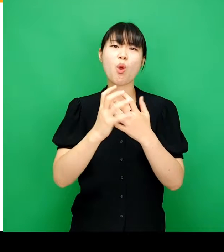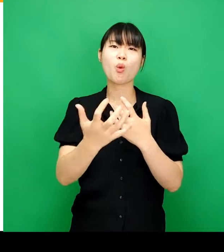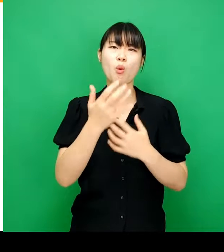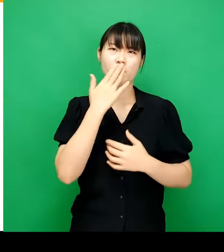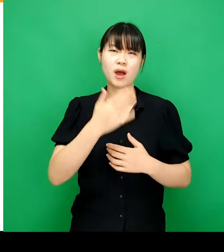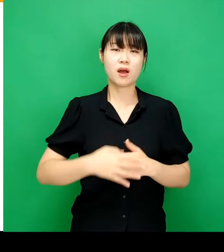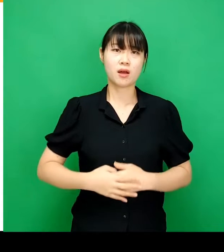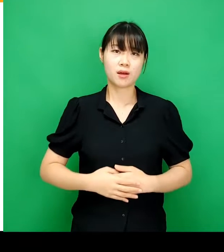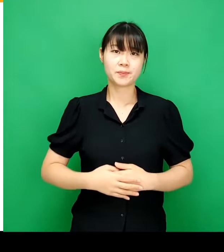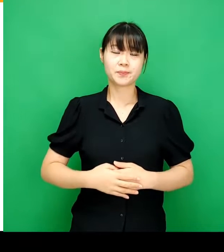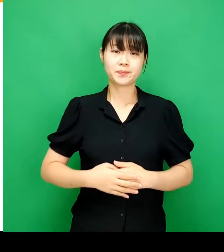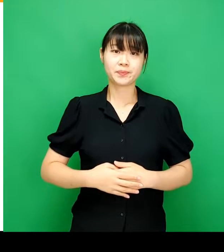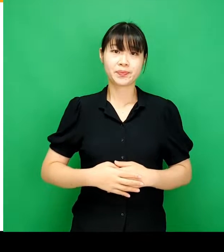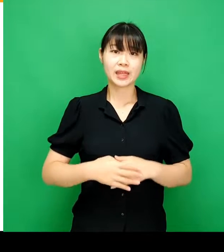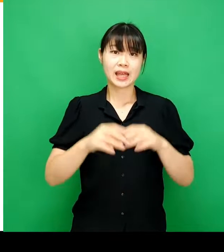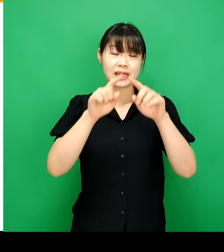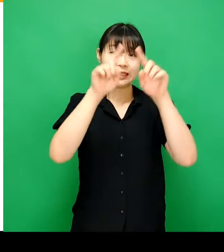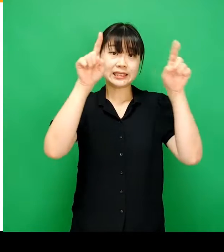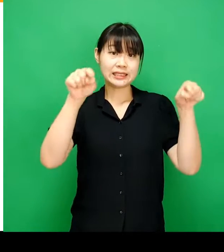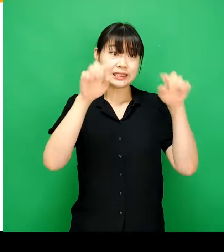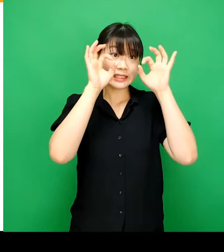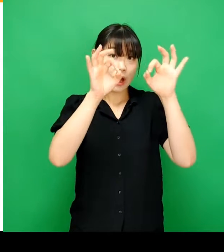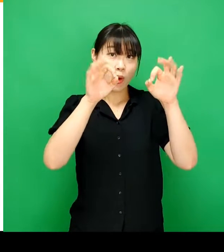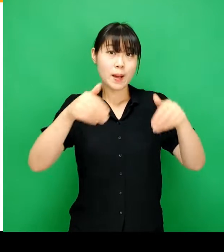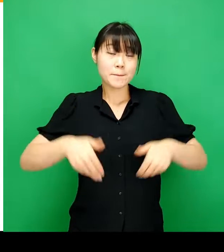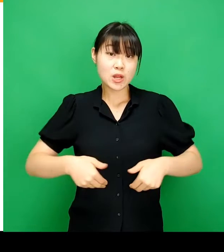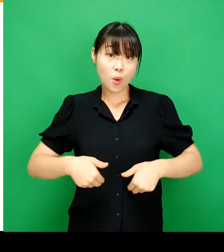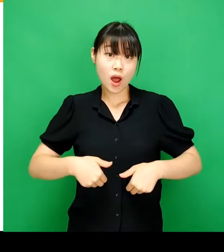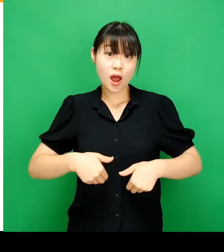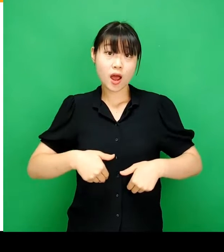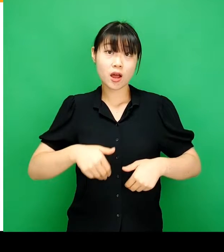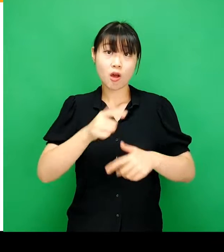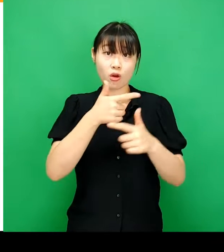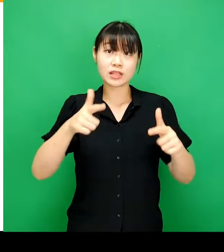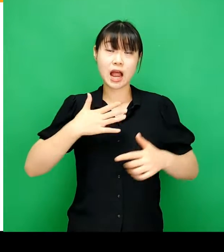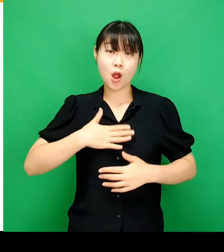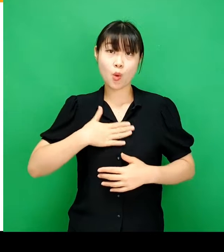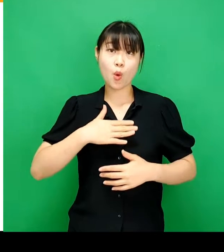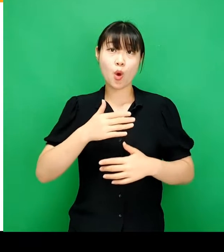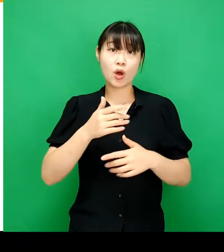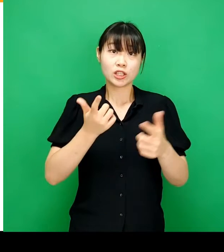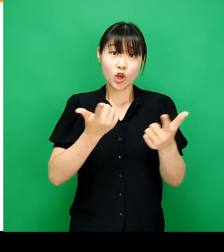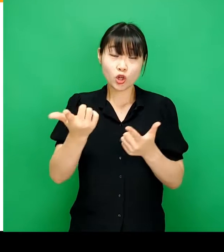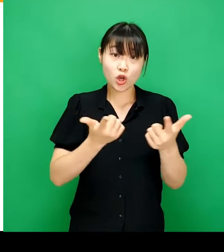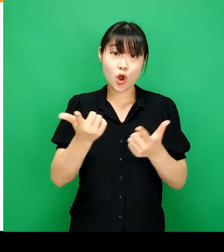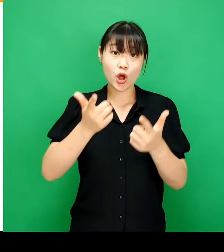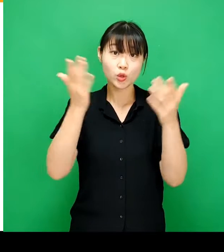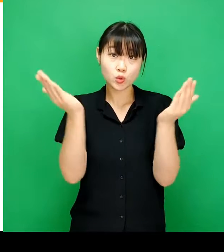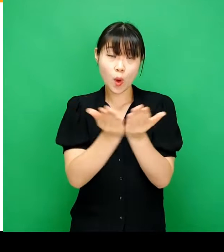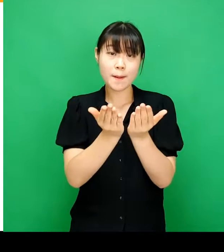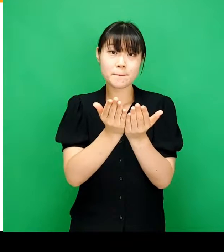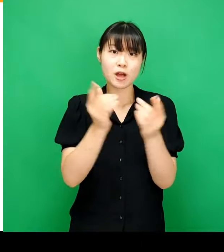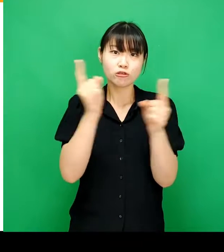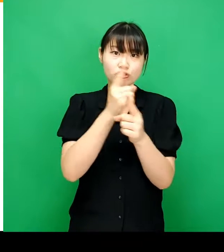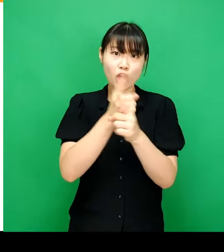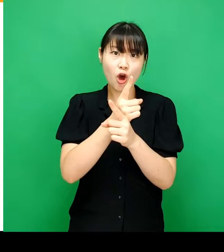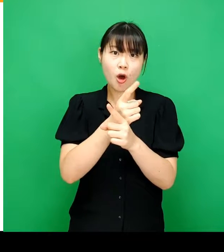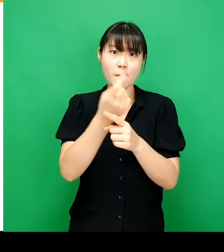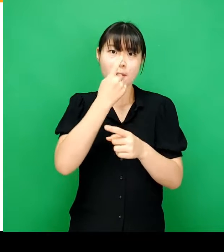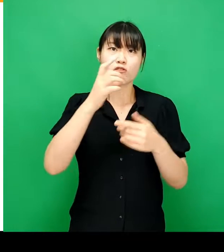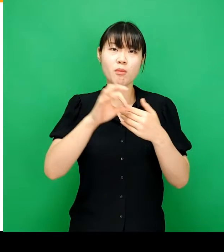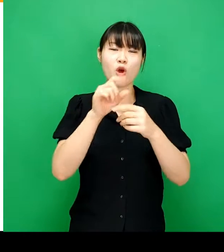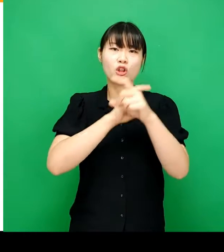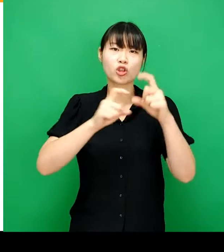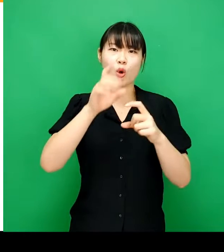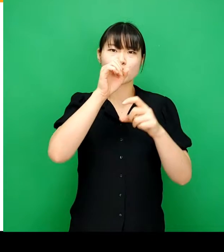왜곡할 수 있습니다. 시각화에 필요한 요소들을 알고 이들을 적절하게 조합하고 수정하는 법을 익히면